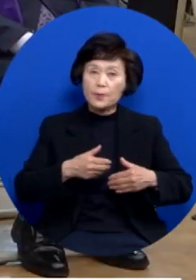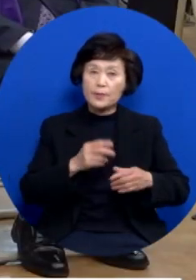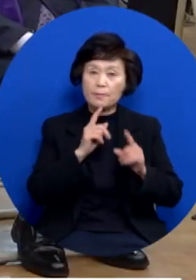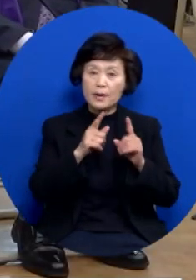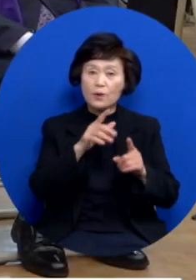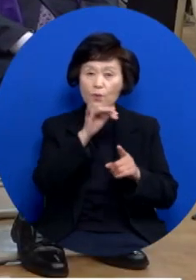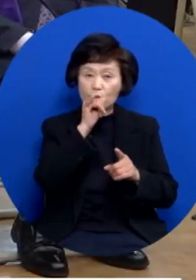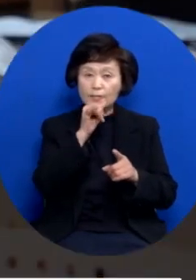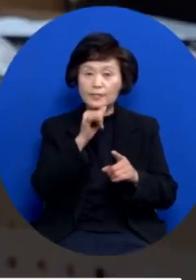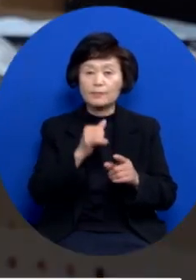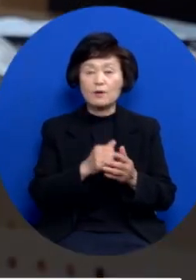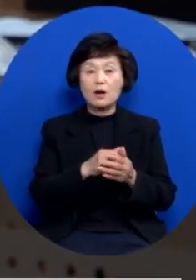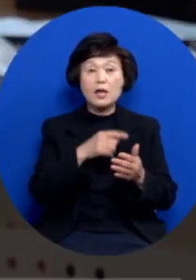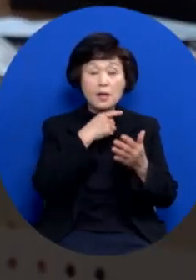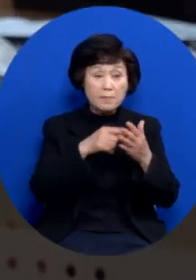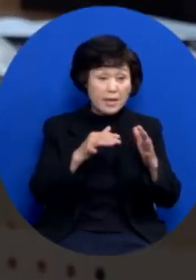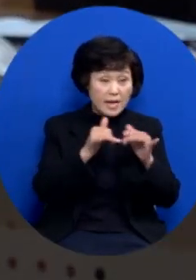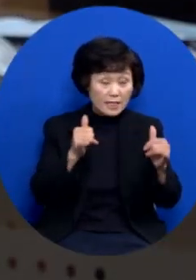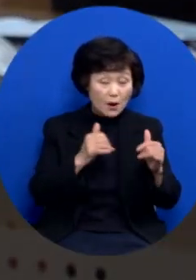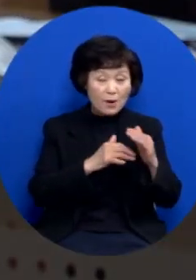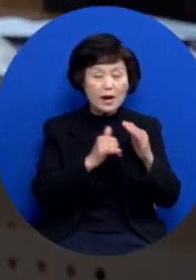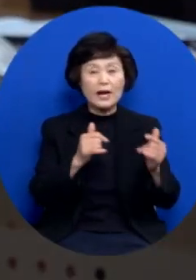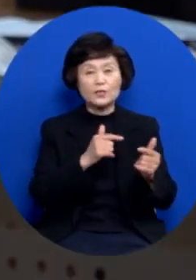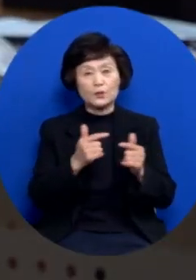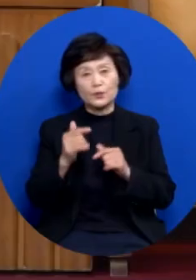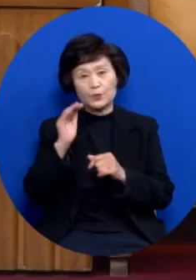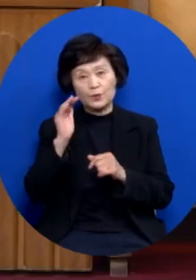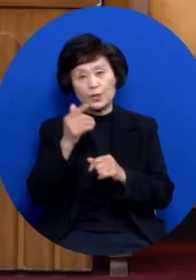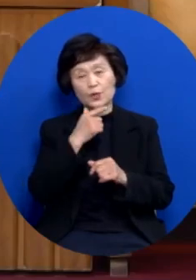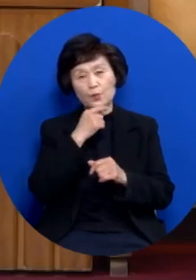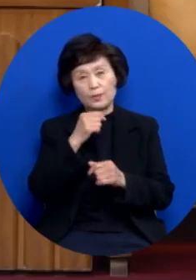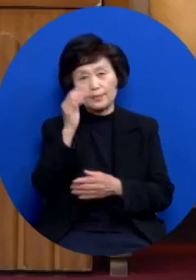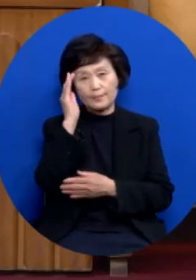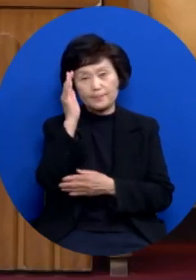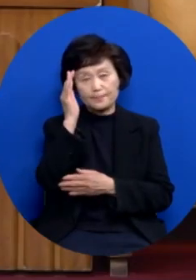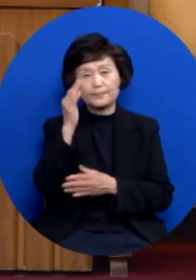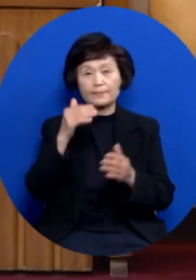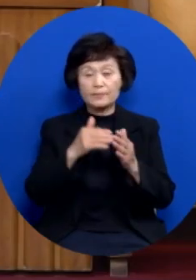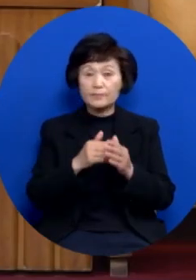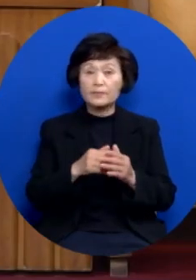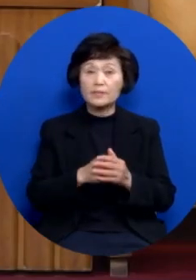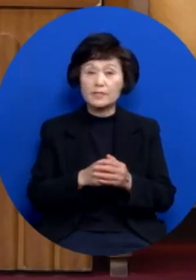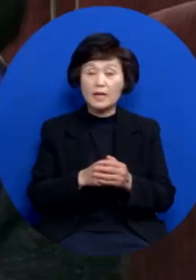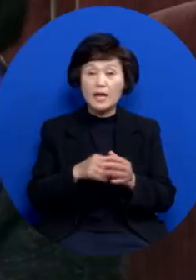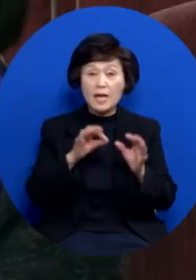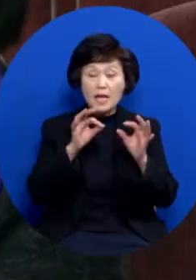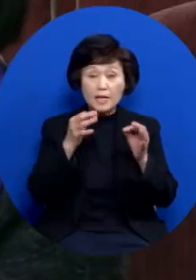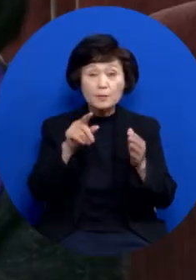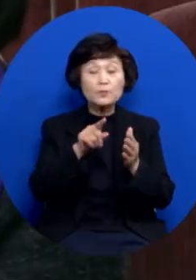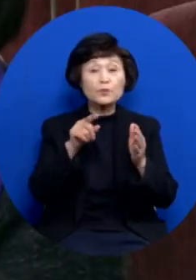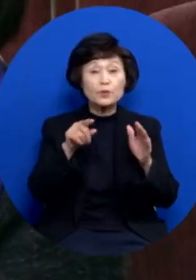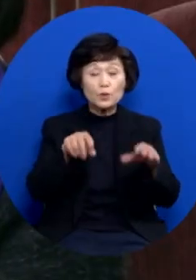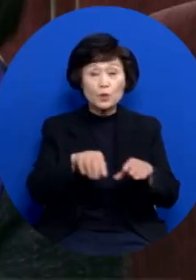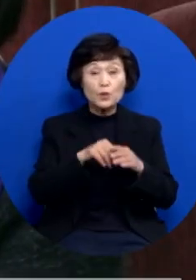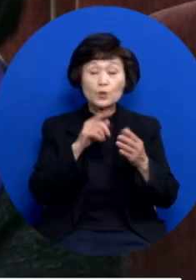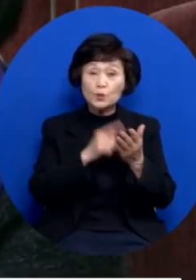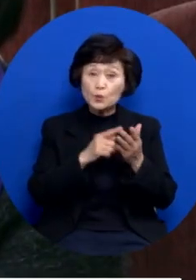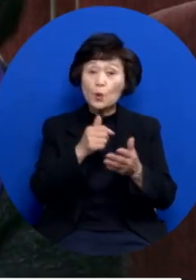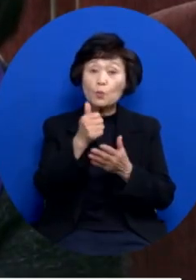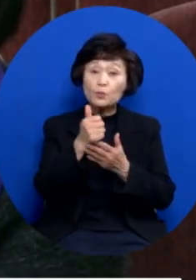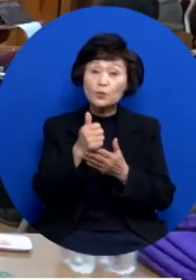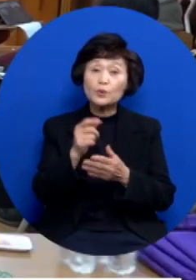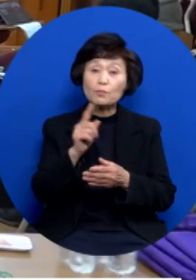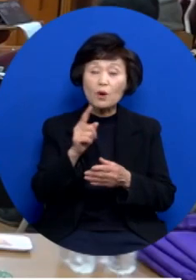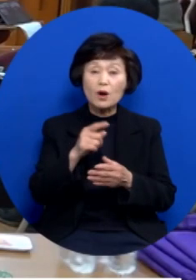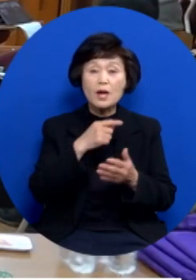삶으로 회복되는 피해자와 그의 가족들이 되길 바란다고 설교했습니다. 기장 김창주 총무는 발언에서 국가보안법으로